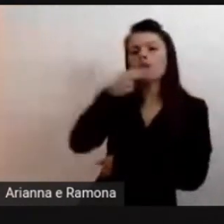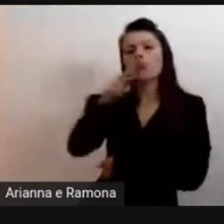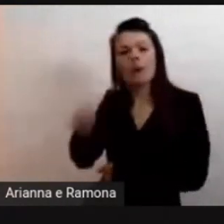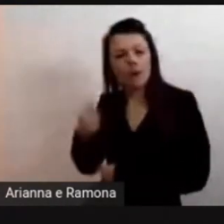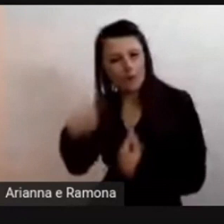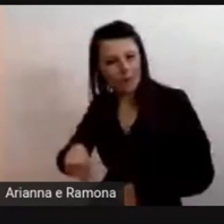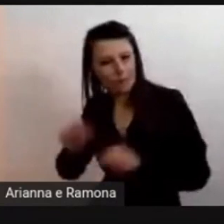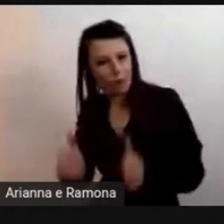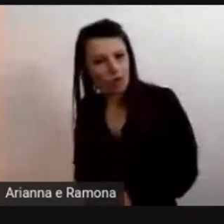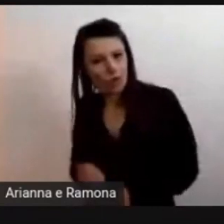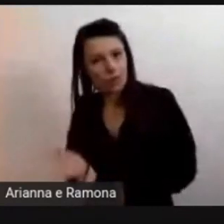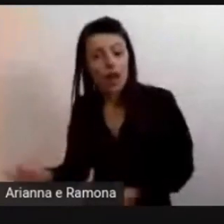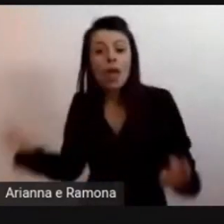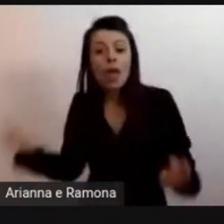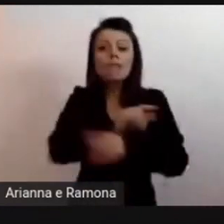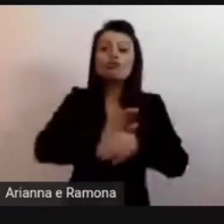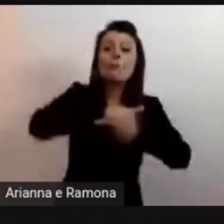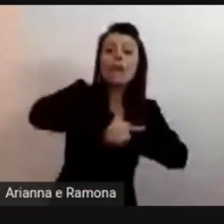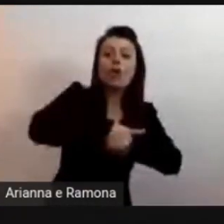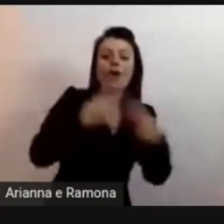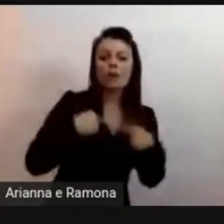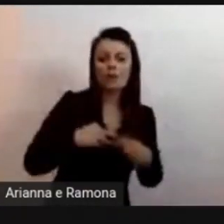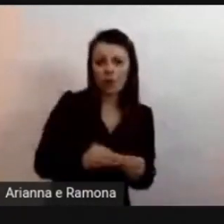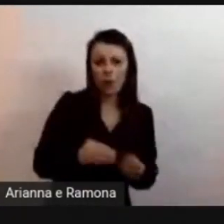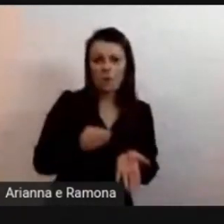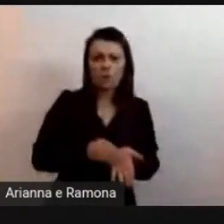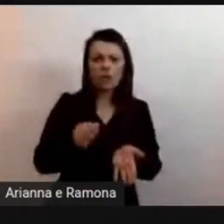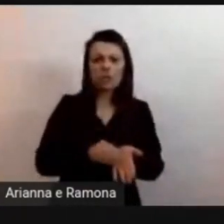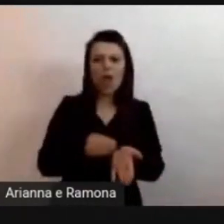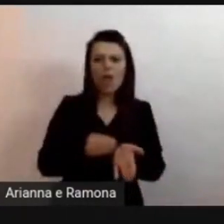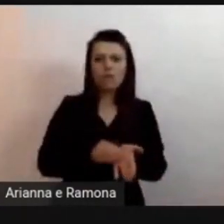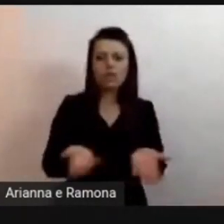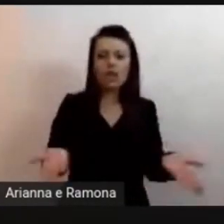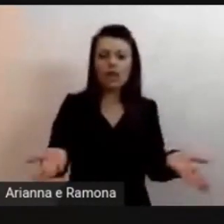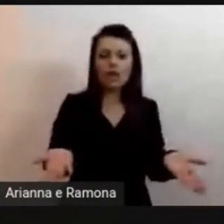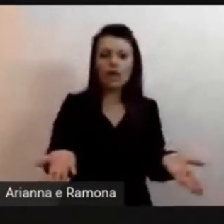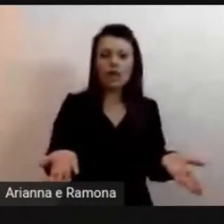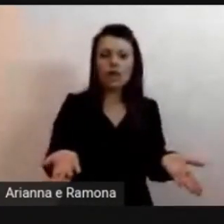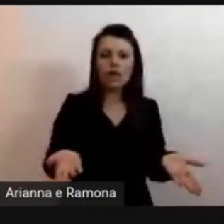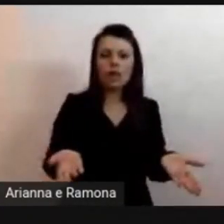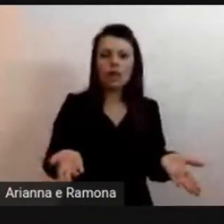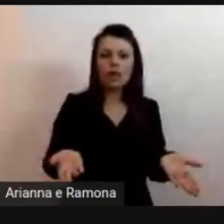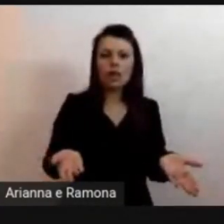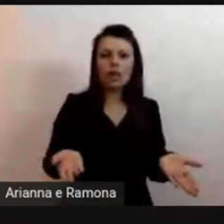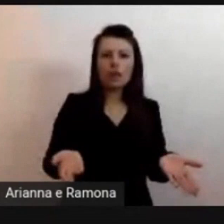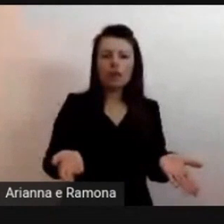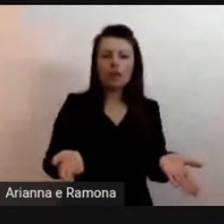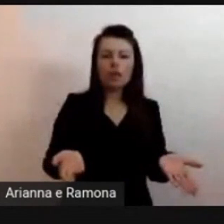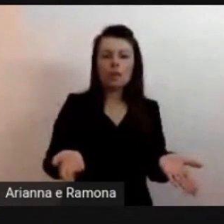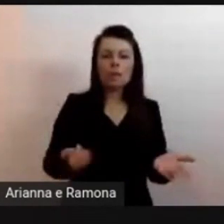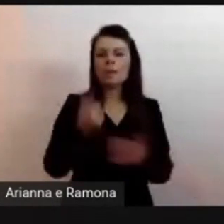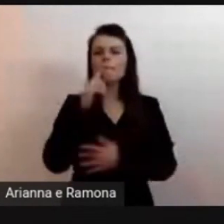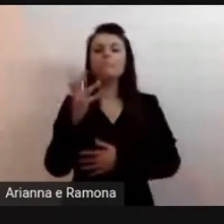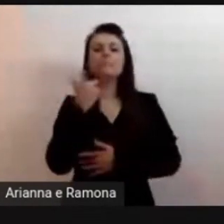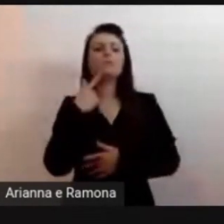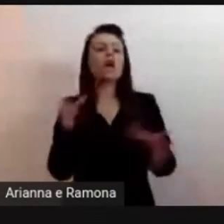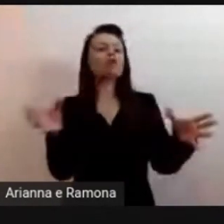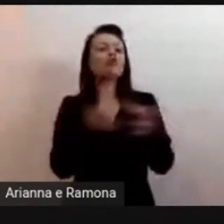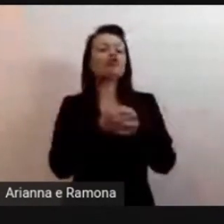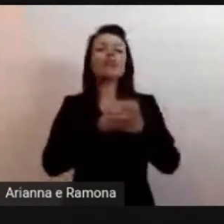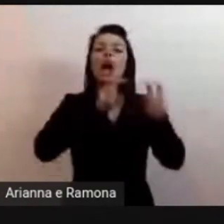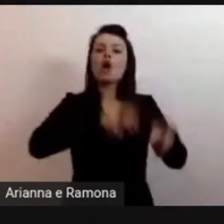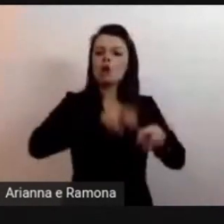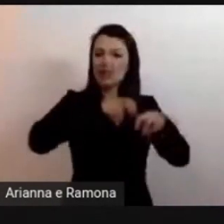vive nel presente si accumula il capo gallina dovevano